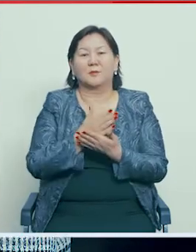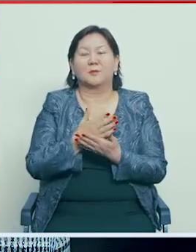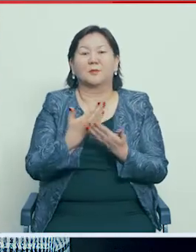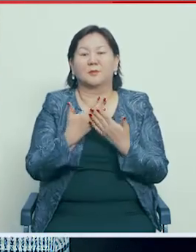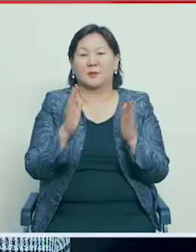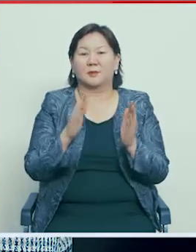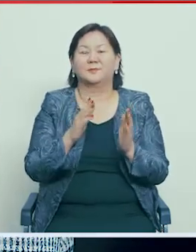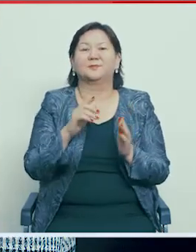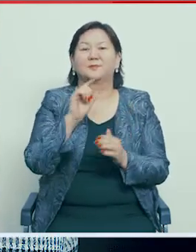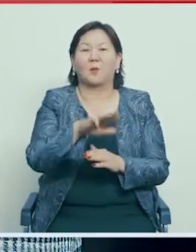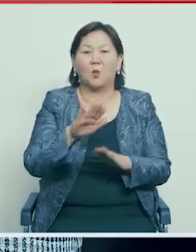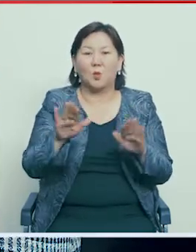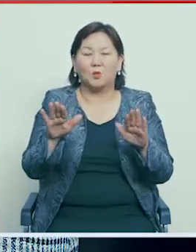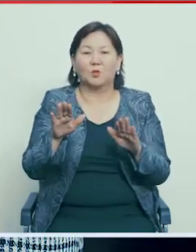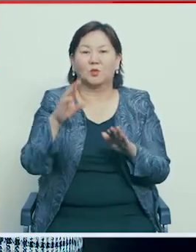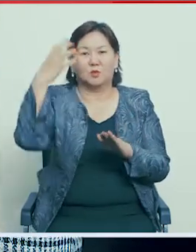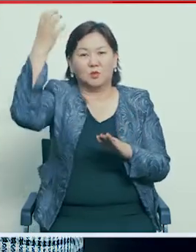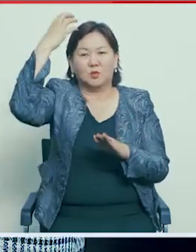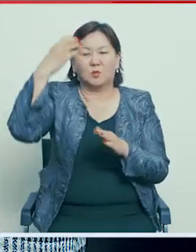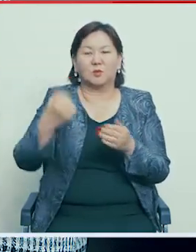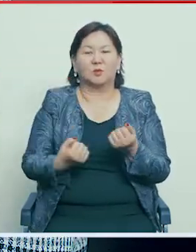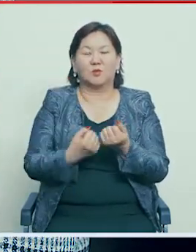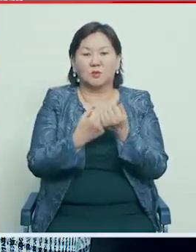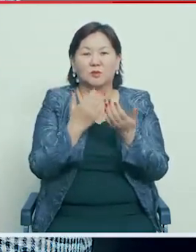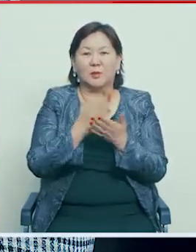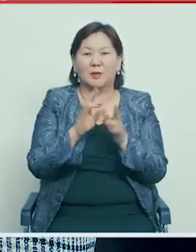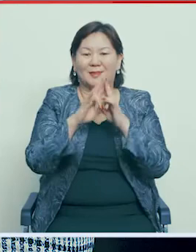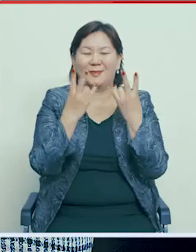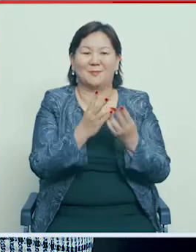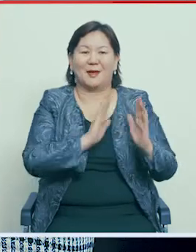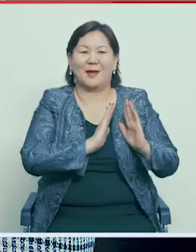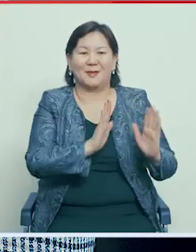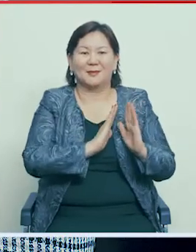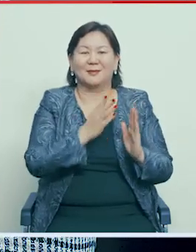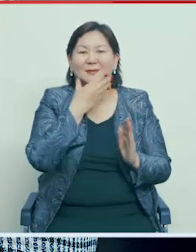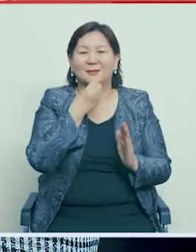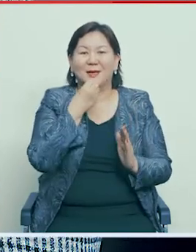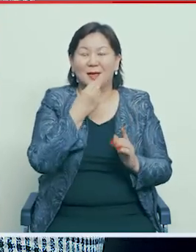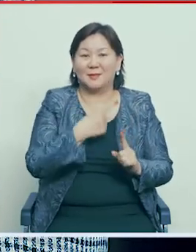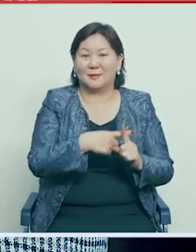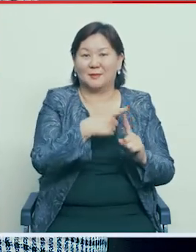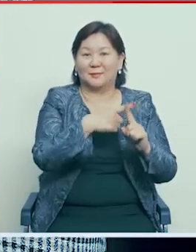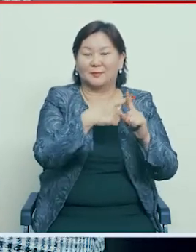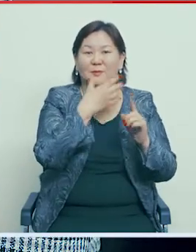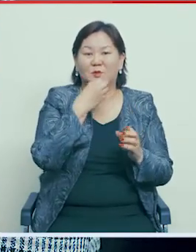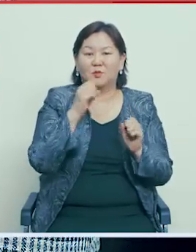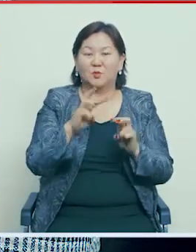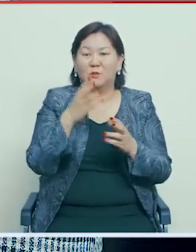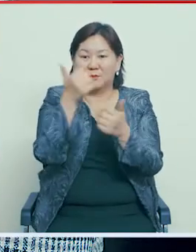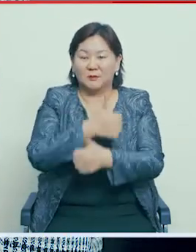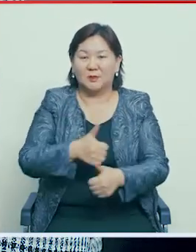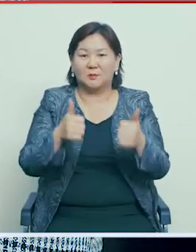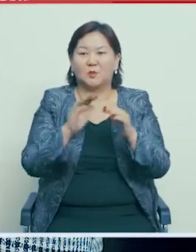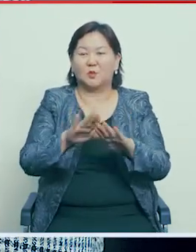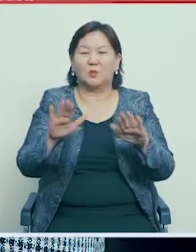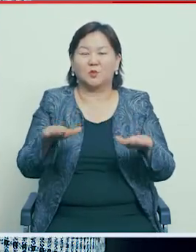гаргадаг. Тэгэд энэ хүүхдүүдийг одоо төр маань туршиг байж чадаад энэ нийгмийн хандлага маань нэм сайхан эерэг болоод те юм ингээ сайхан болсон цагт бид нар